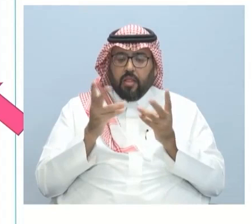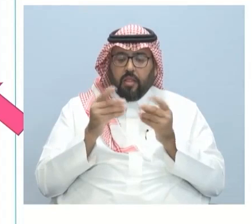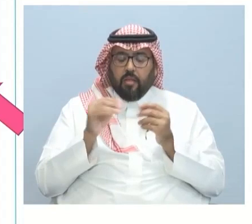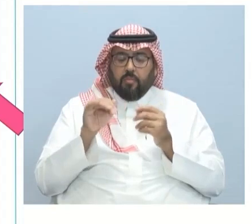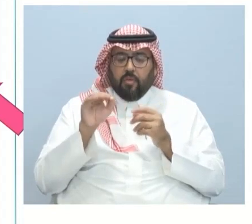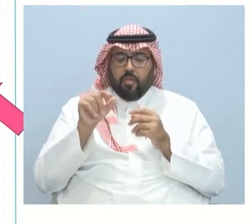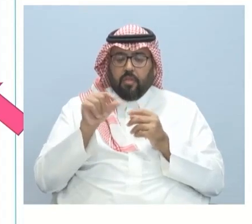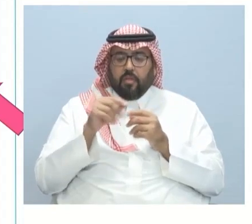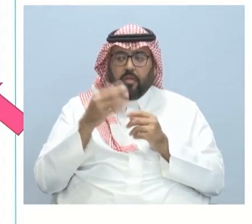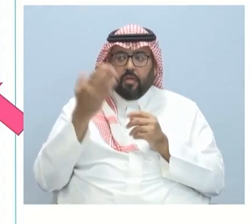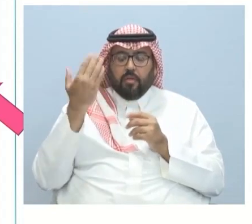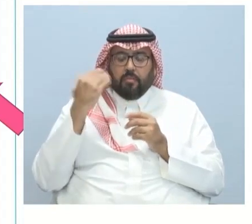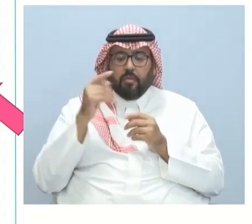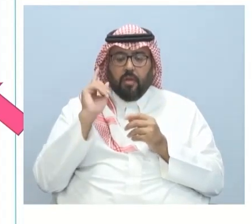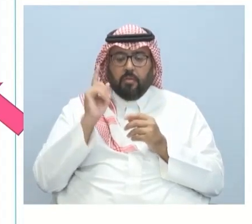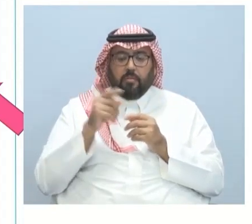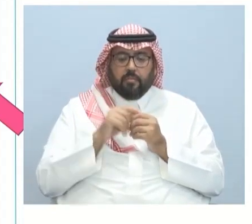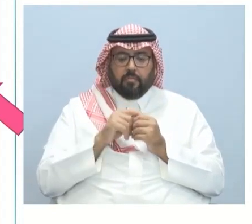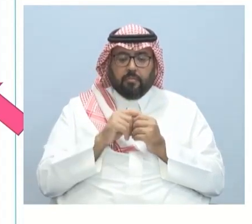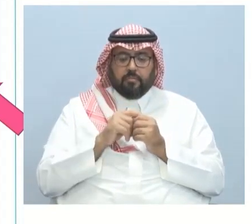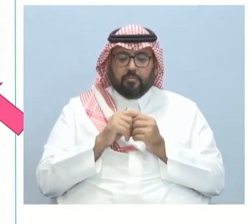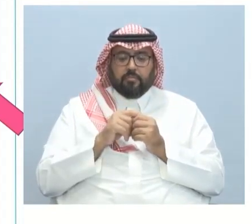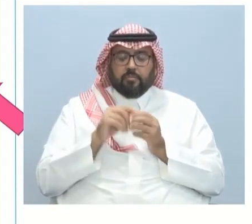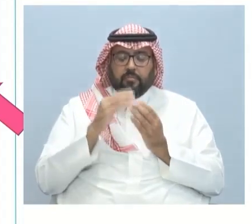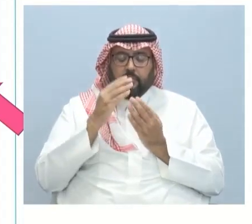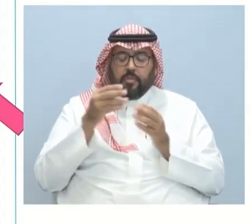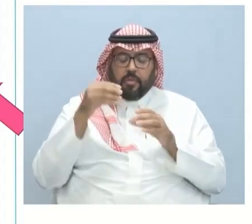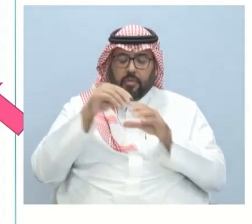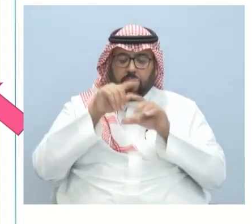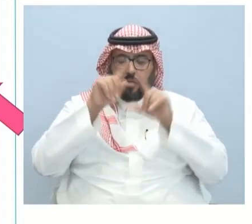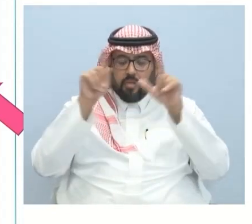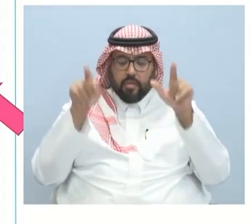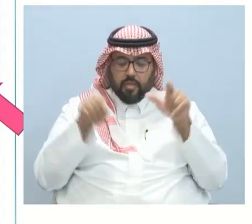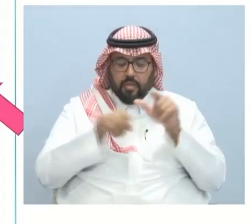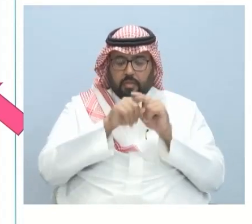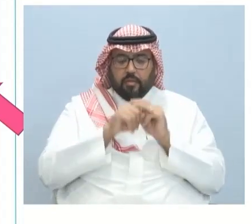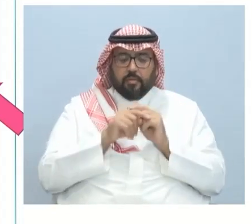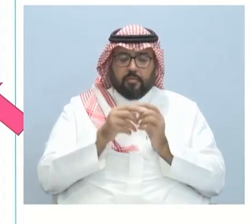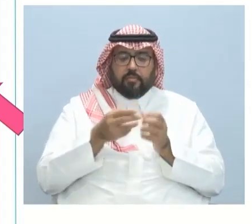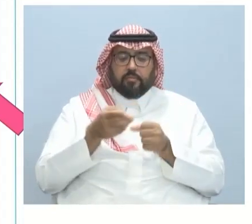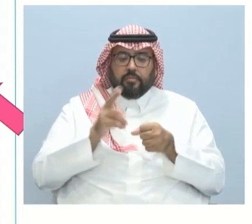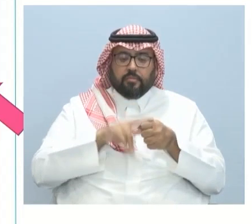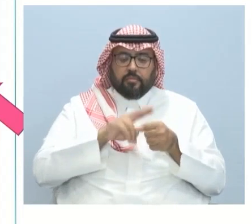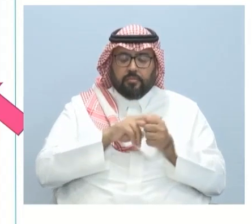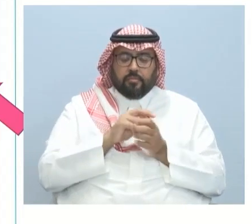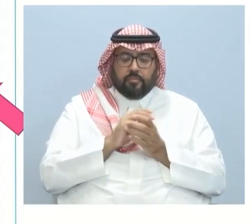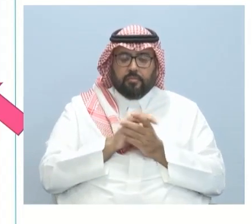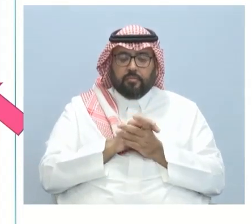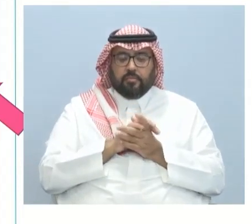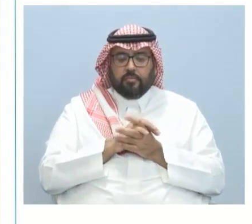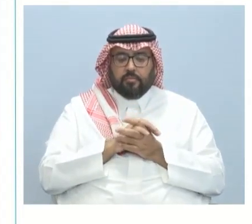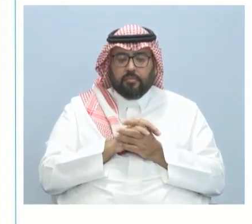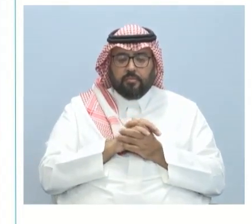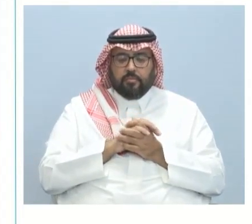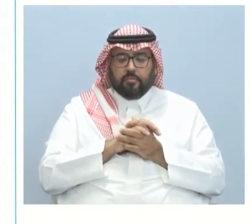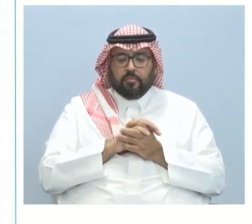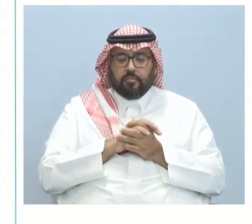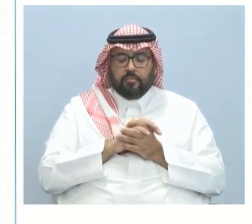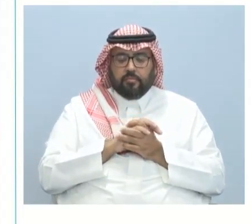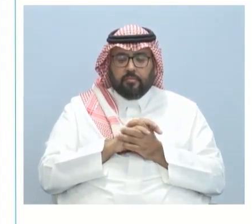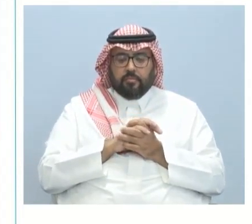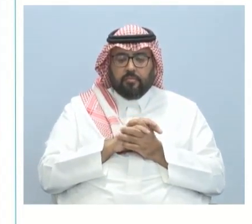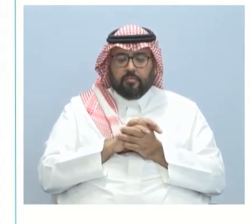محدد سابقا من المرات العدد سنضعه داخل الدائره عدد تكرار اللبنات